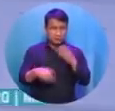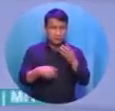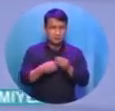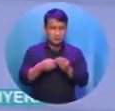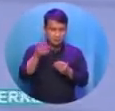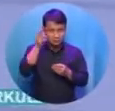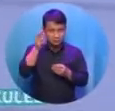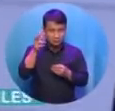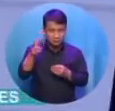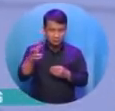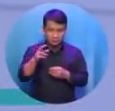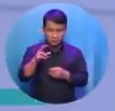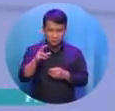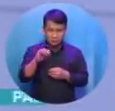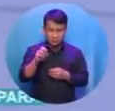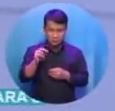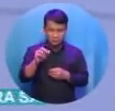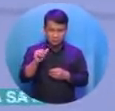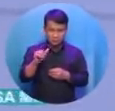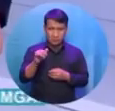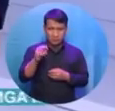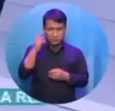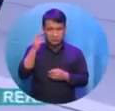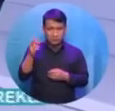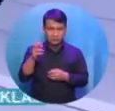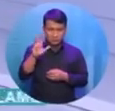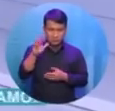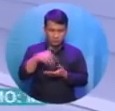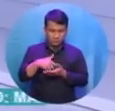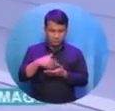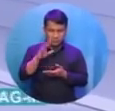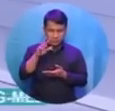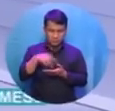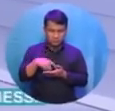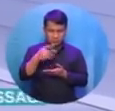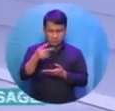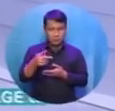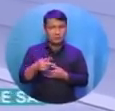Reina Rose. Ayan. 5,000 pesos.